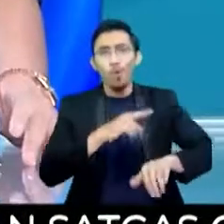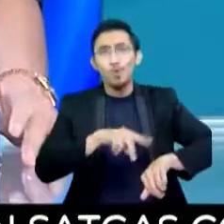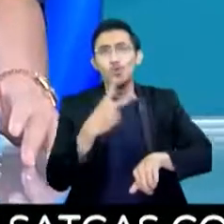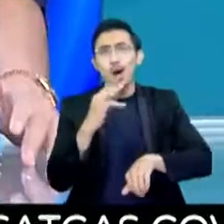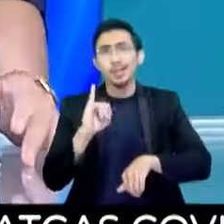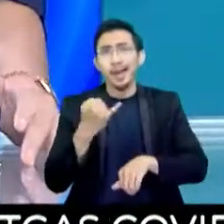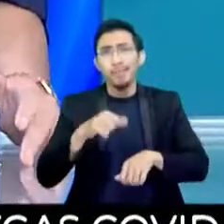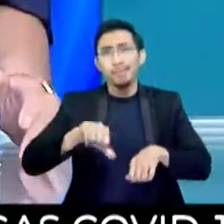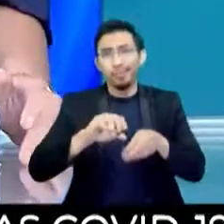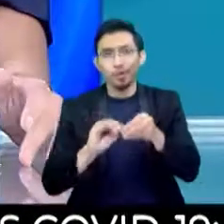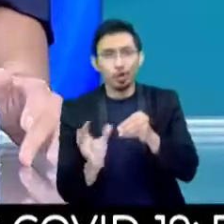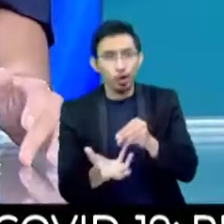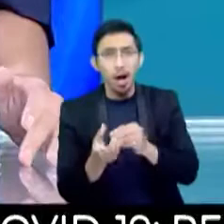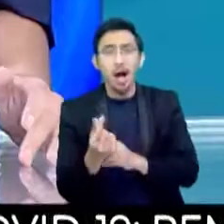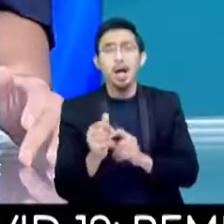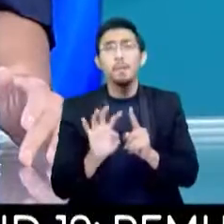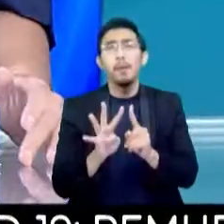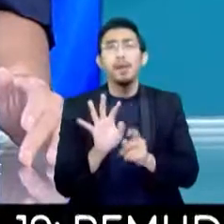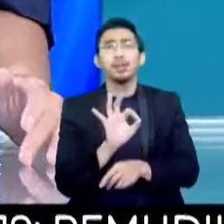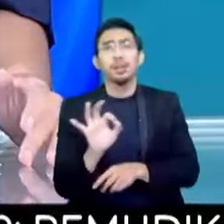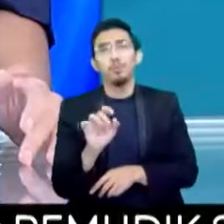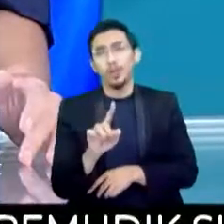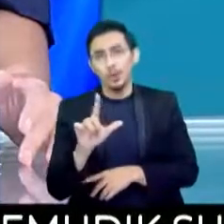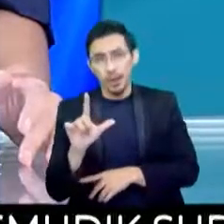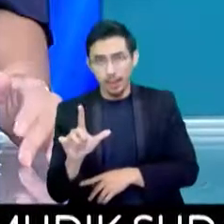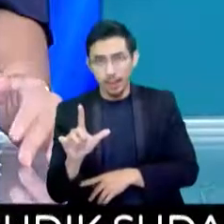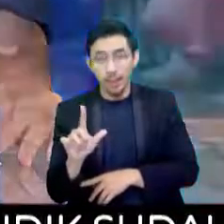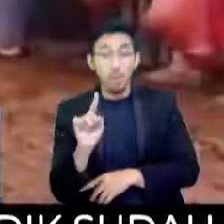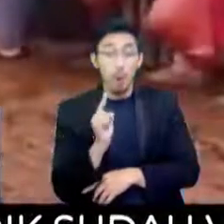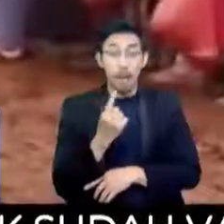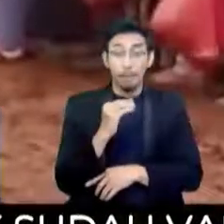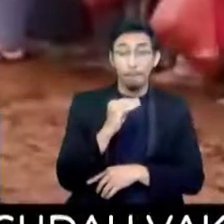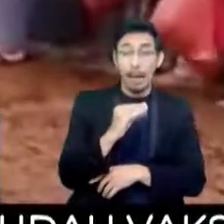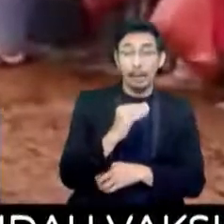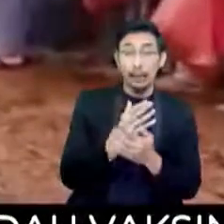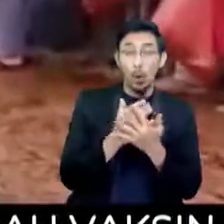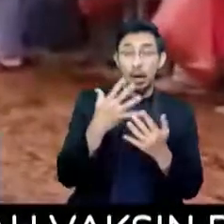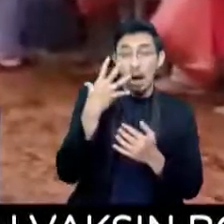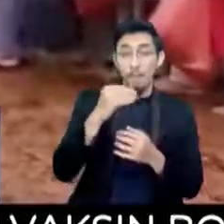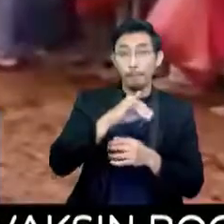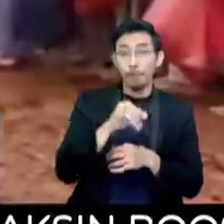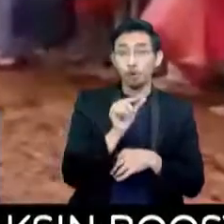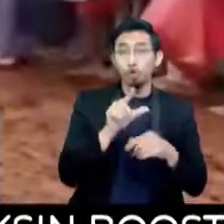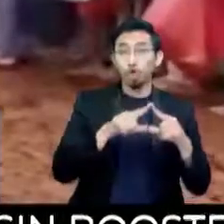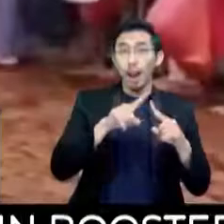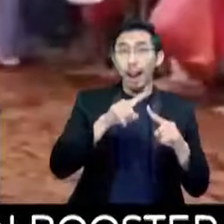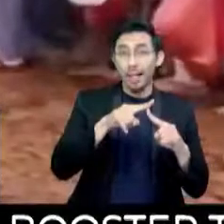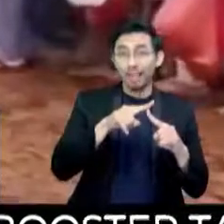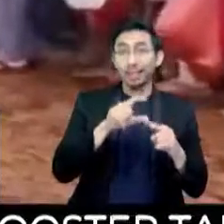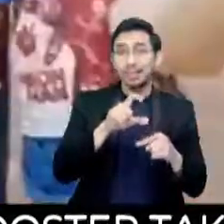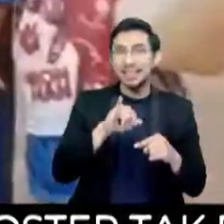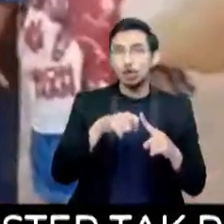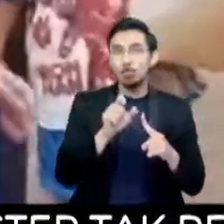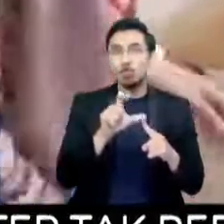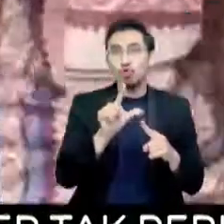minyak goreng curah yang dijual dengan harga Rp14.000 per liter Hai Jab pagi warga kampung julat